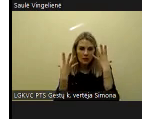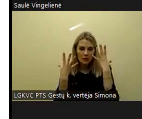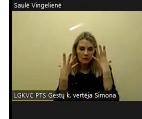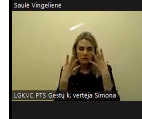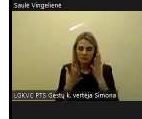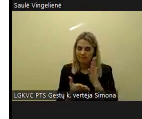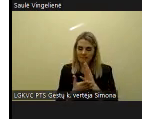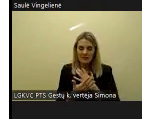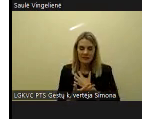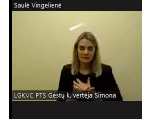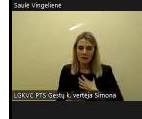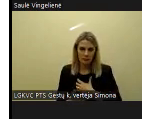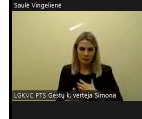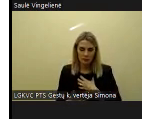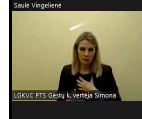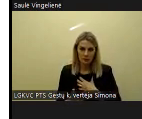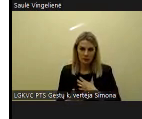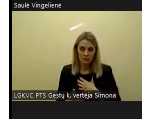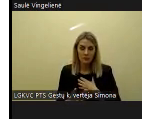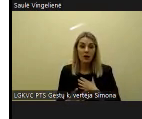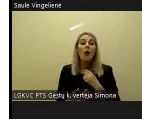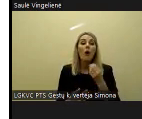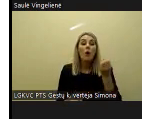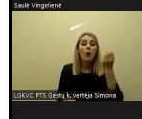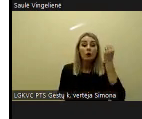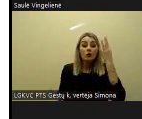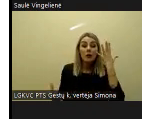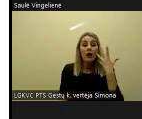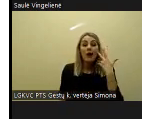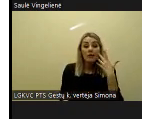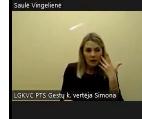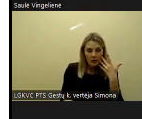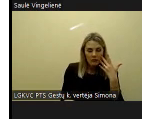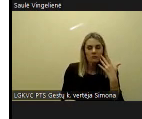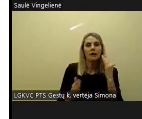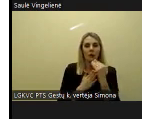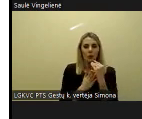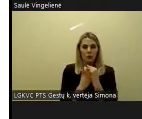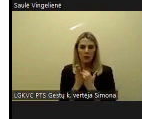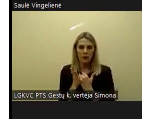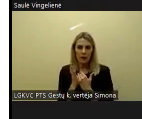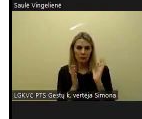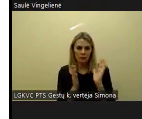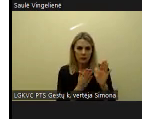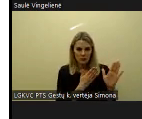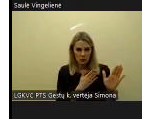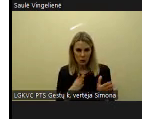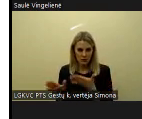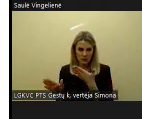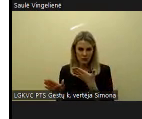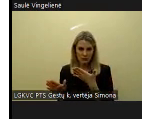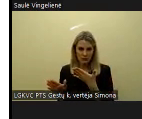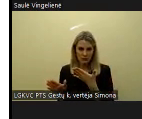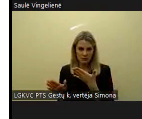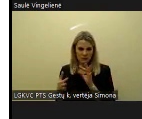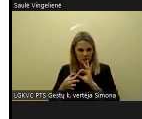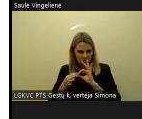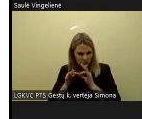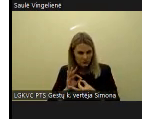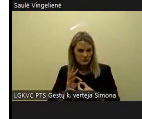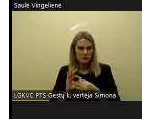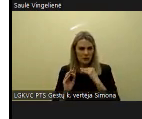supratimas ateis, jeigu programa bus nusekli, jeigu bus darni, jeigu bus ta darnumas ir aiškumas.